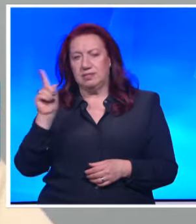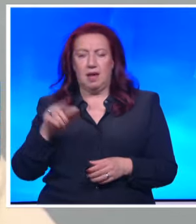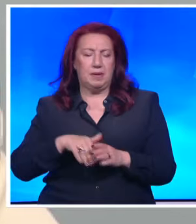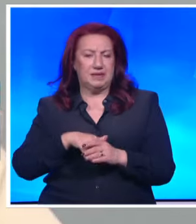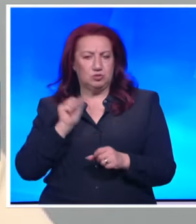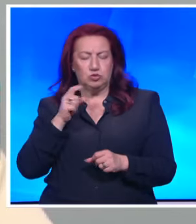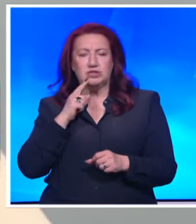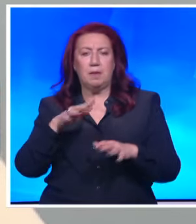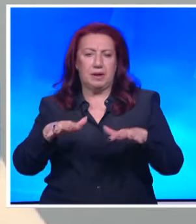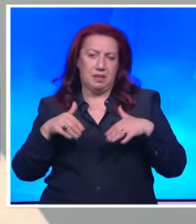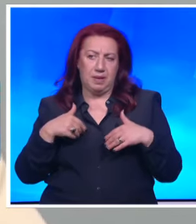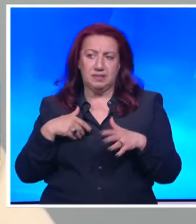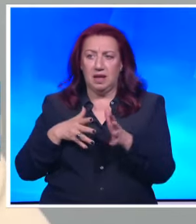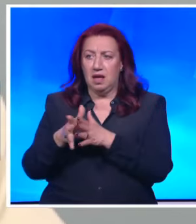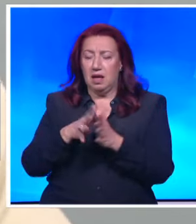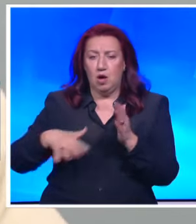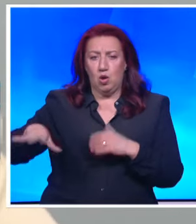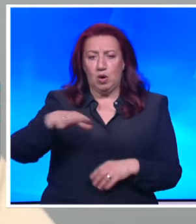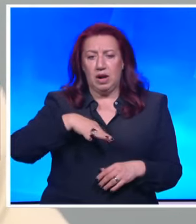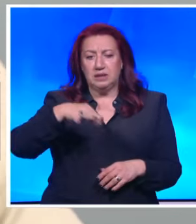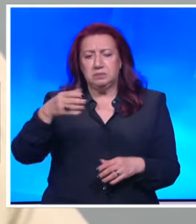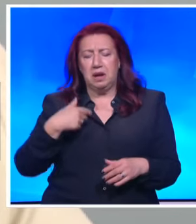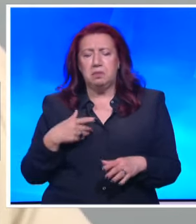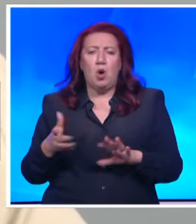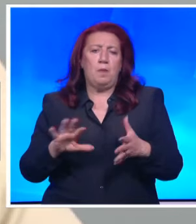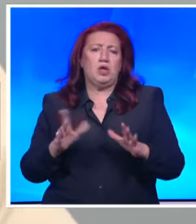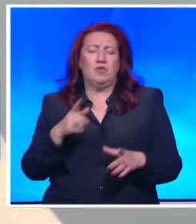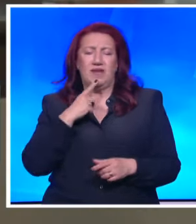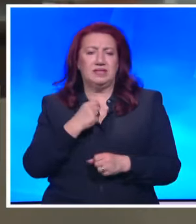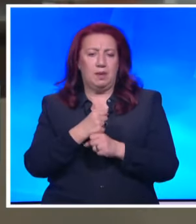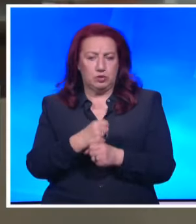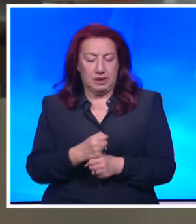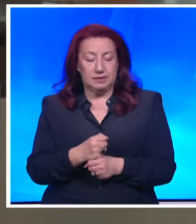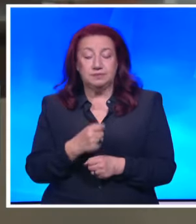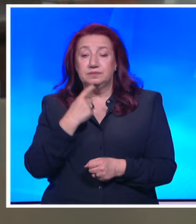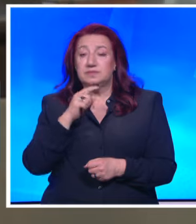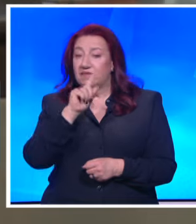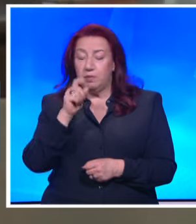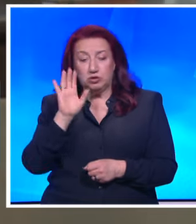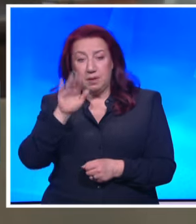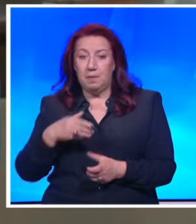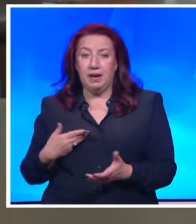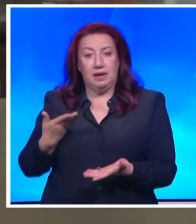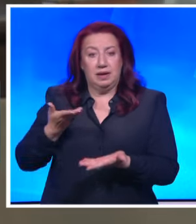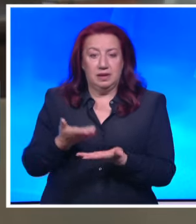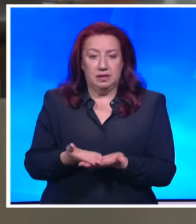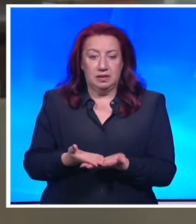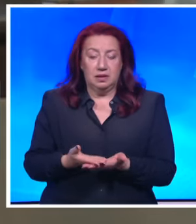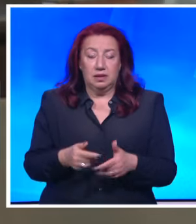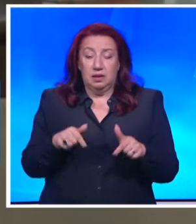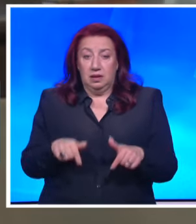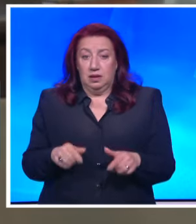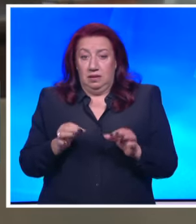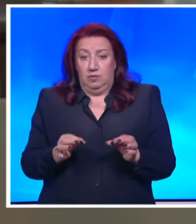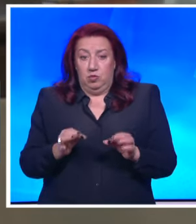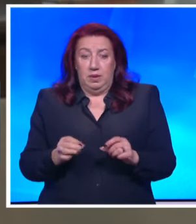депутат, макар и обикновен депутат. А на въпрос дали ще се кандидатира пак? В момента не съм кандидат за лидер, а